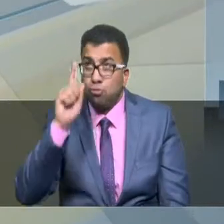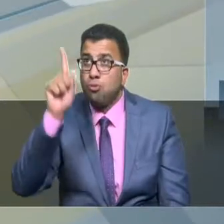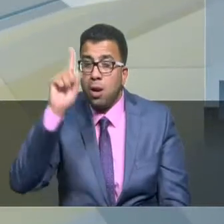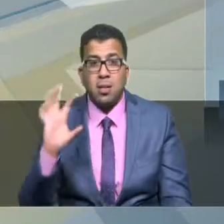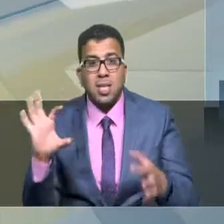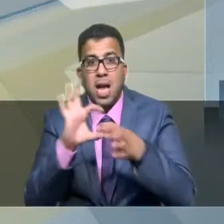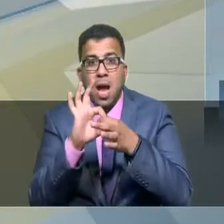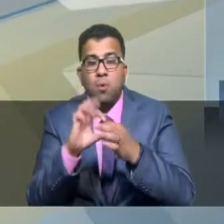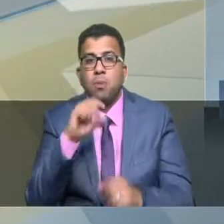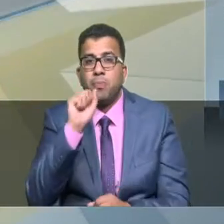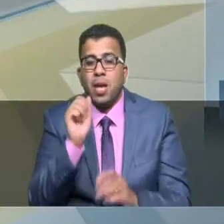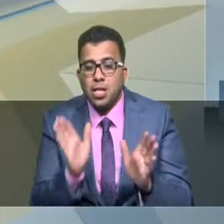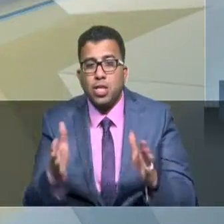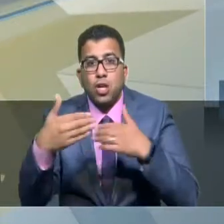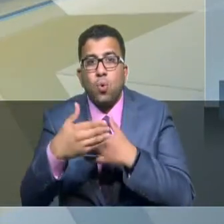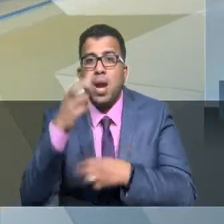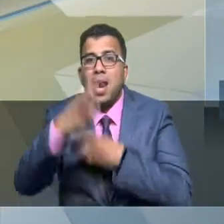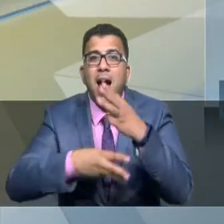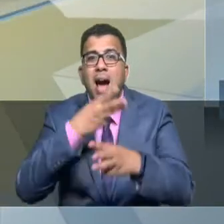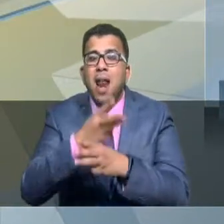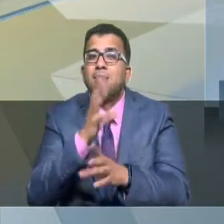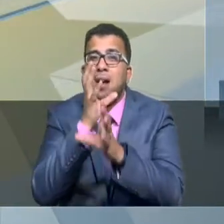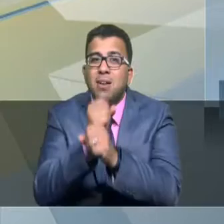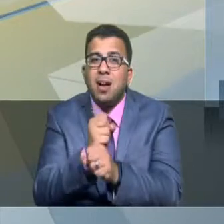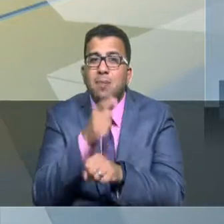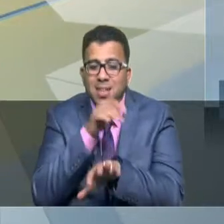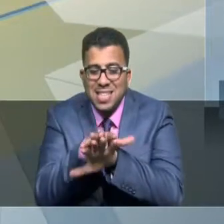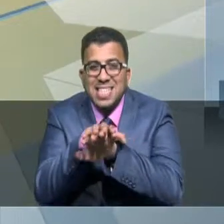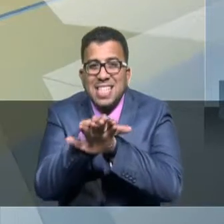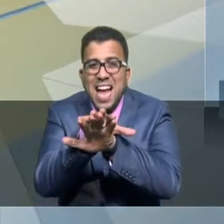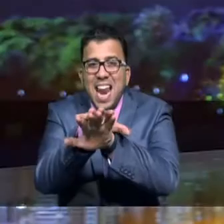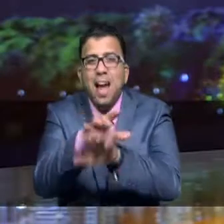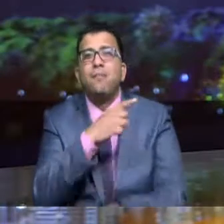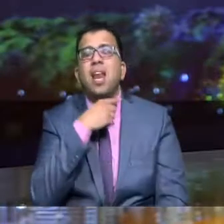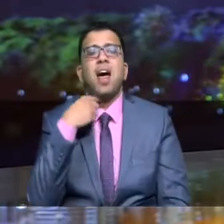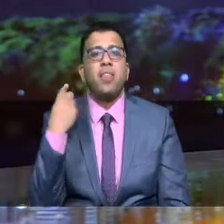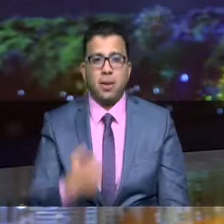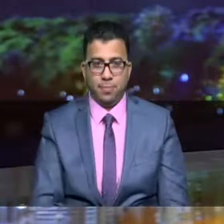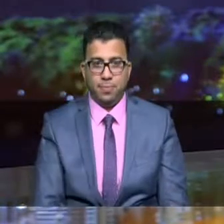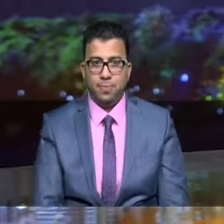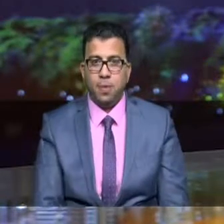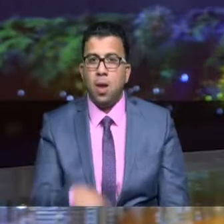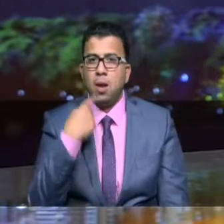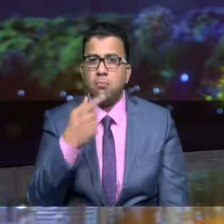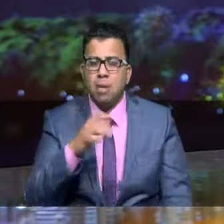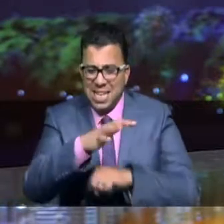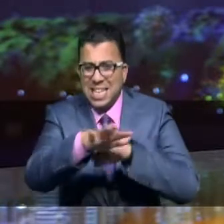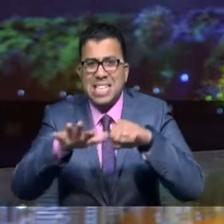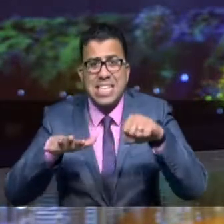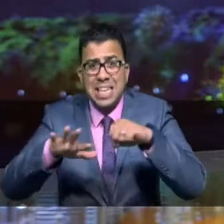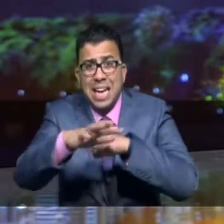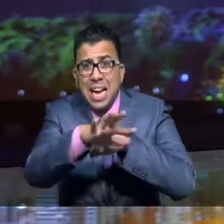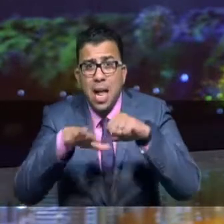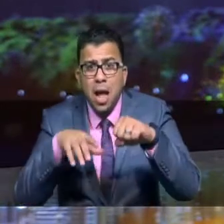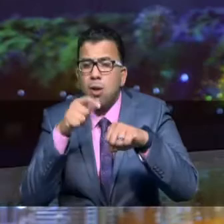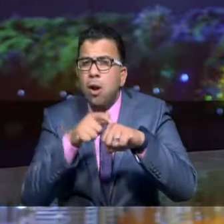معاه ومع الصندوق العالمي لصون الطبيعة السلاحف الخضراء. نعم، جزيرة صيربونعير تحظى بمكانة دولية، نود